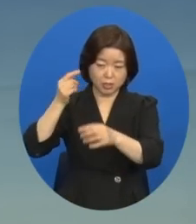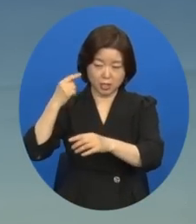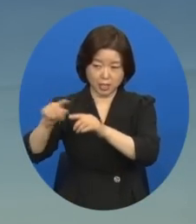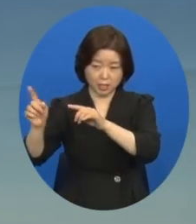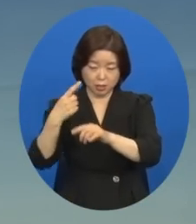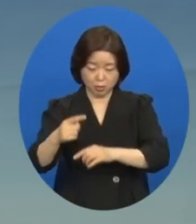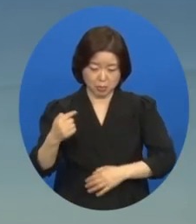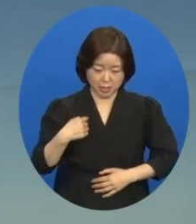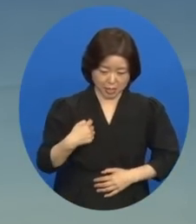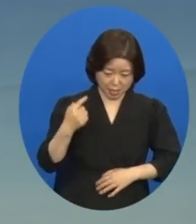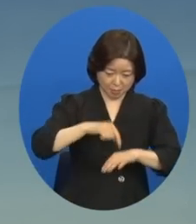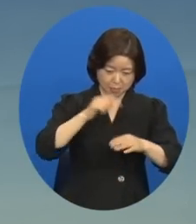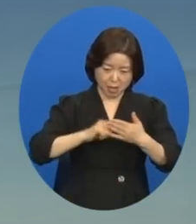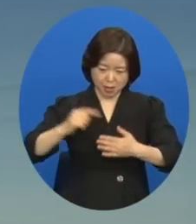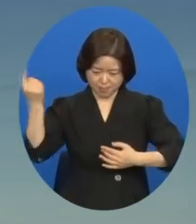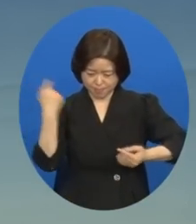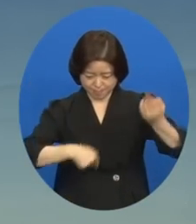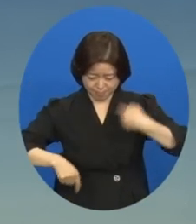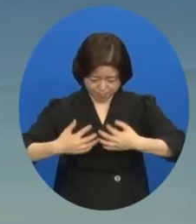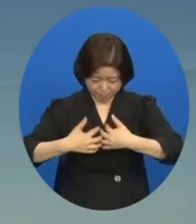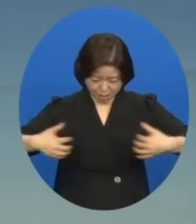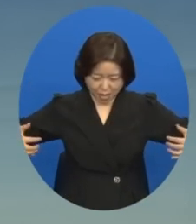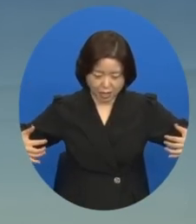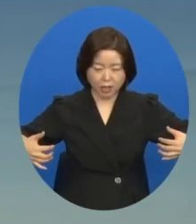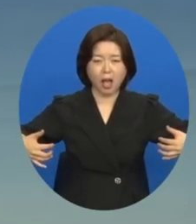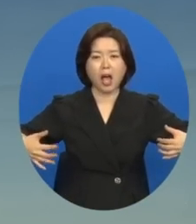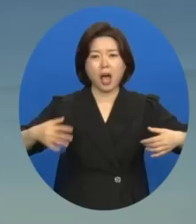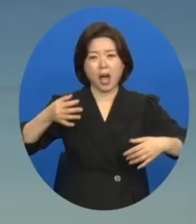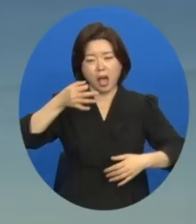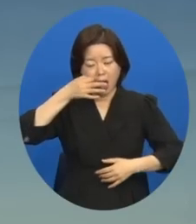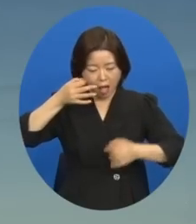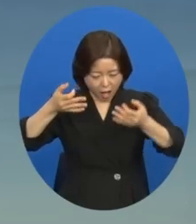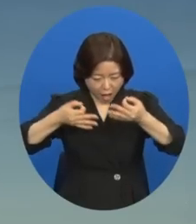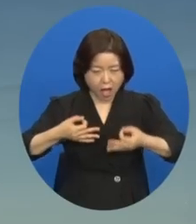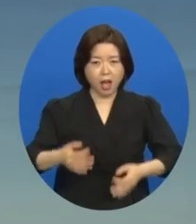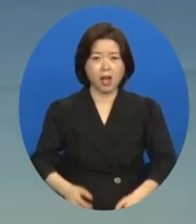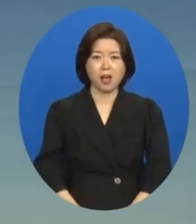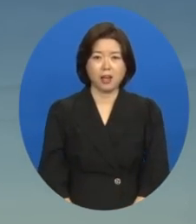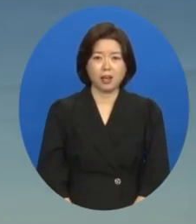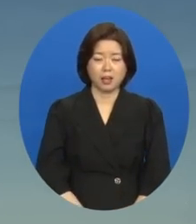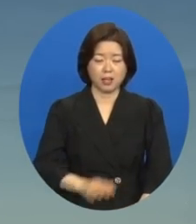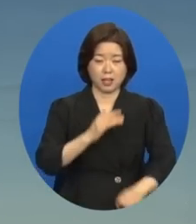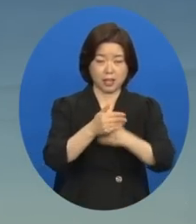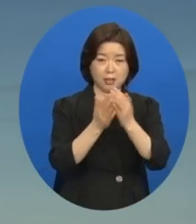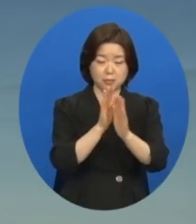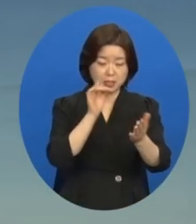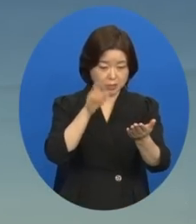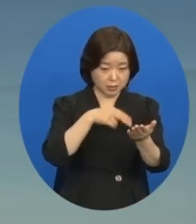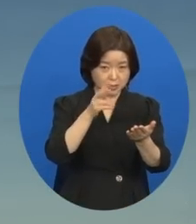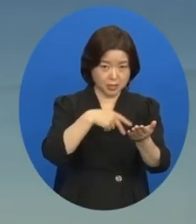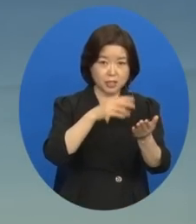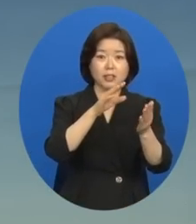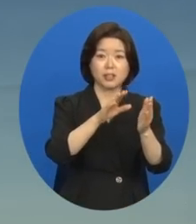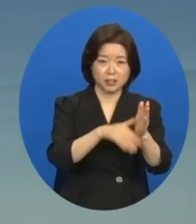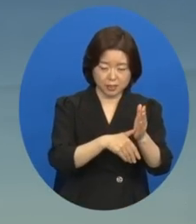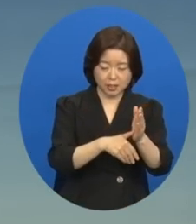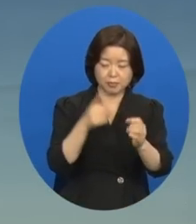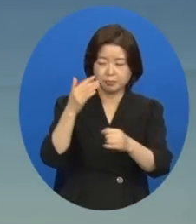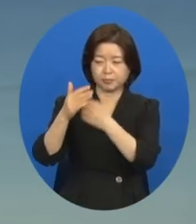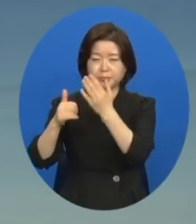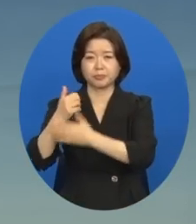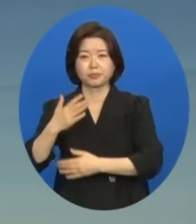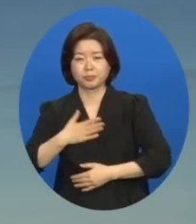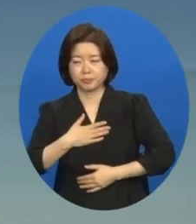쪼개고 나니까 그것이 보이기 시작했습니다. 그렇게 말씀을 읽어가던 중에 하나님께서 저에게